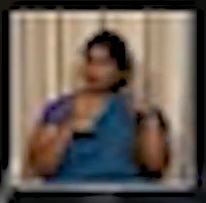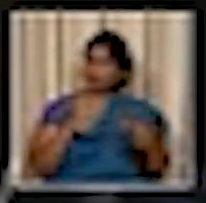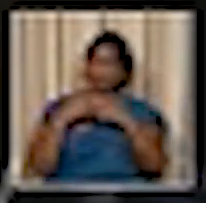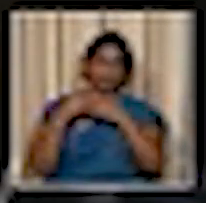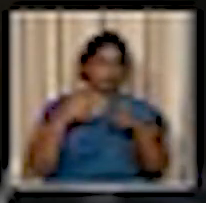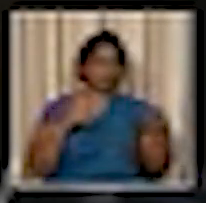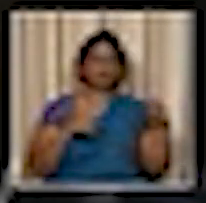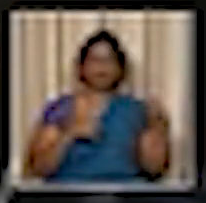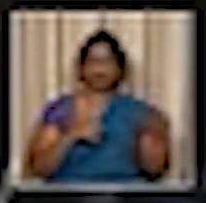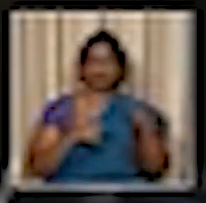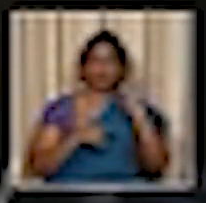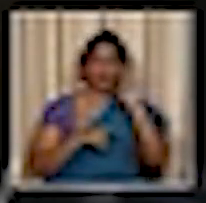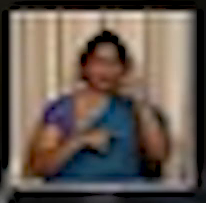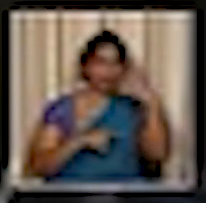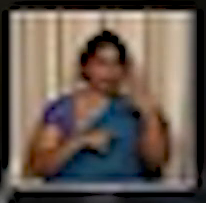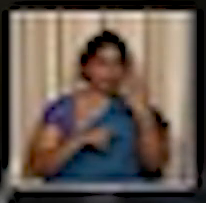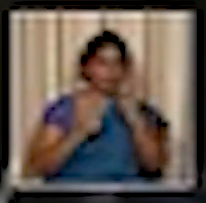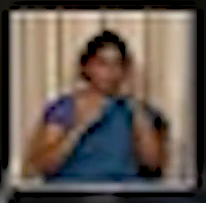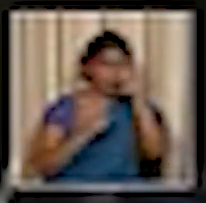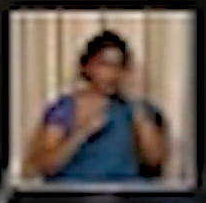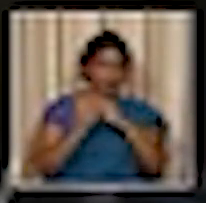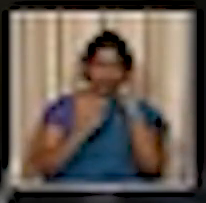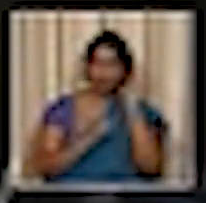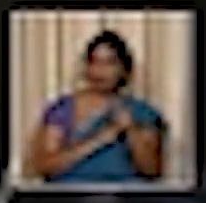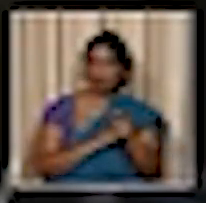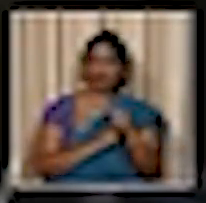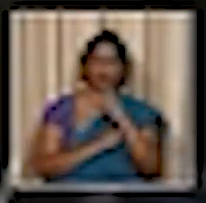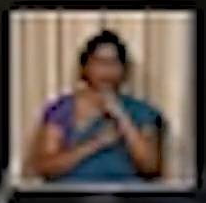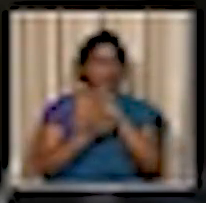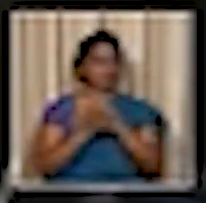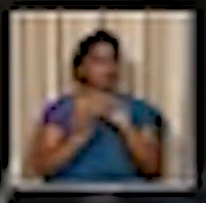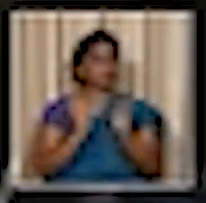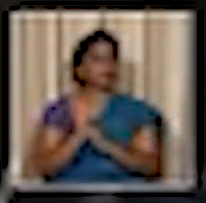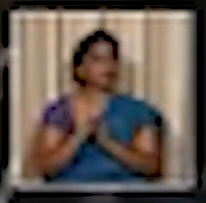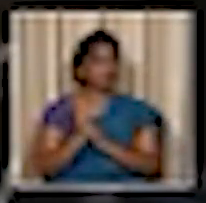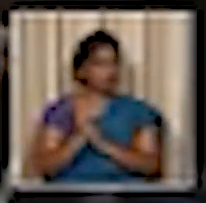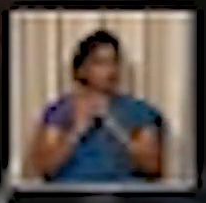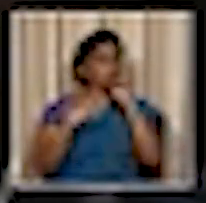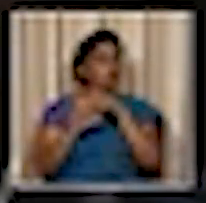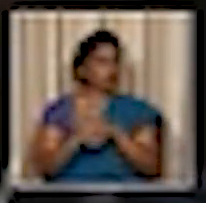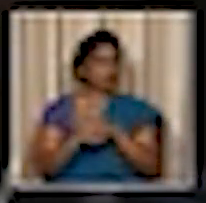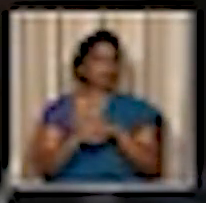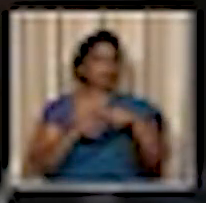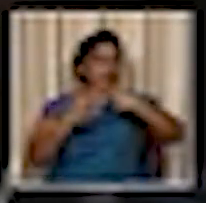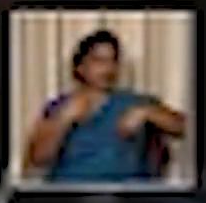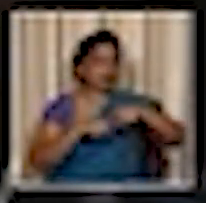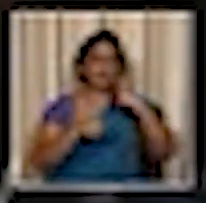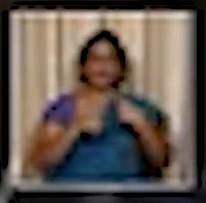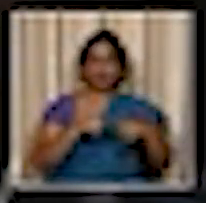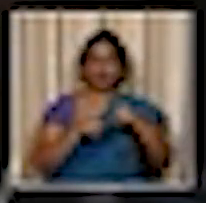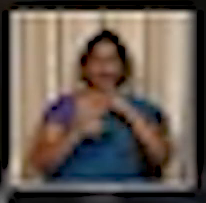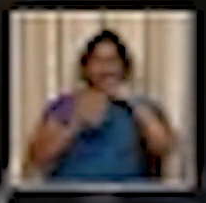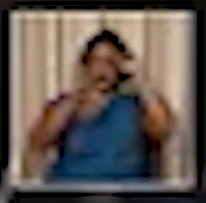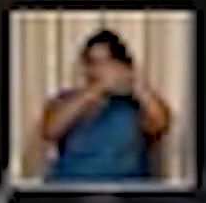වෙනතෙක් ඒ 125 දීමනාව ගෙවන්නේ අධිකරණ සේවා කොමිෂන් සභාව ඇතුලේ ඉන්න අයට විතරයි.